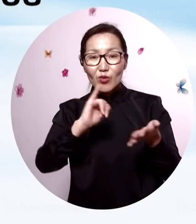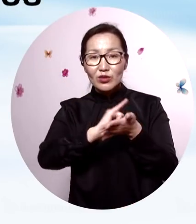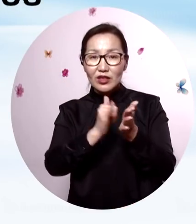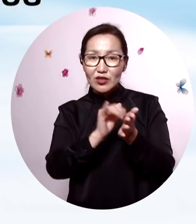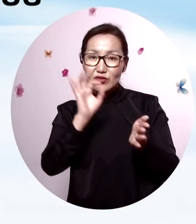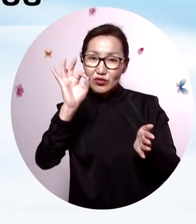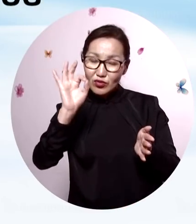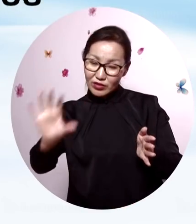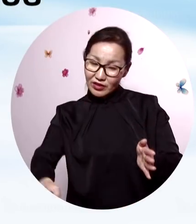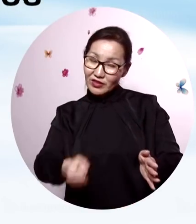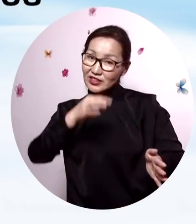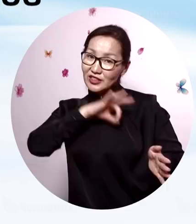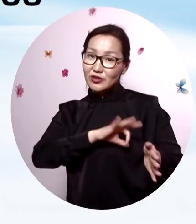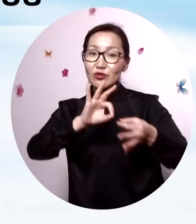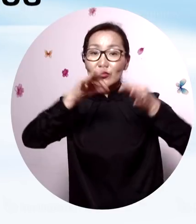хэрэглэн өгүүлбэр зохиоё.